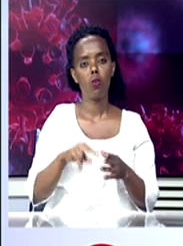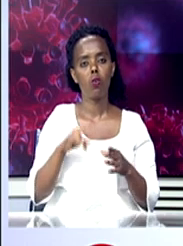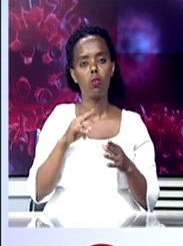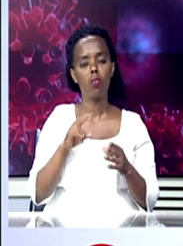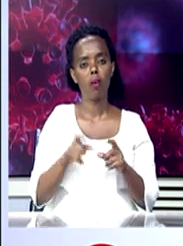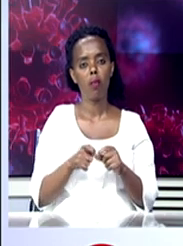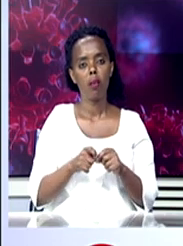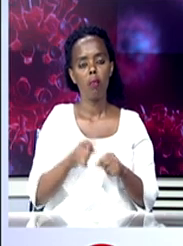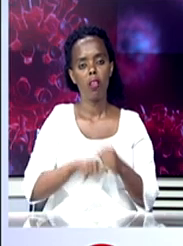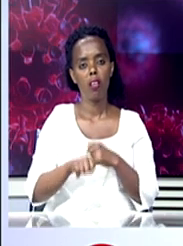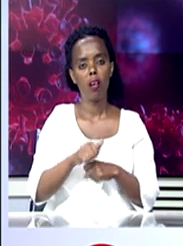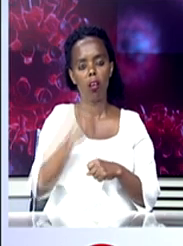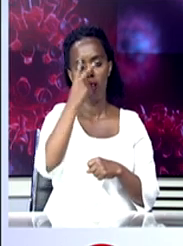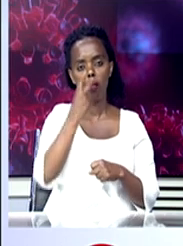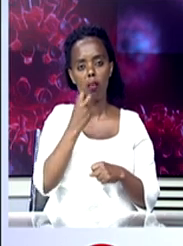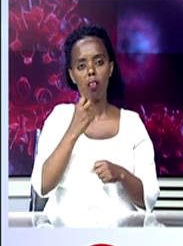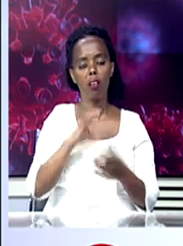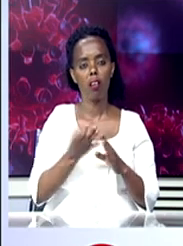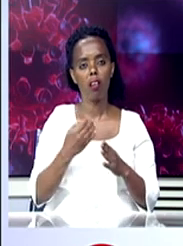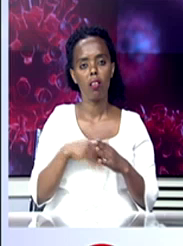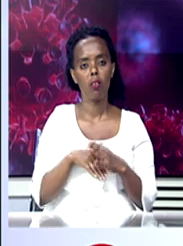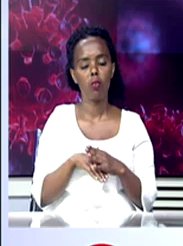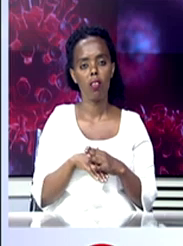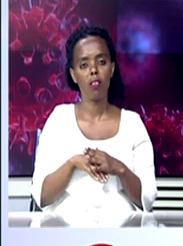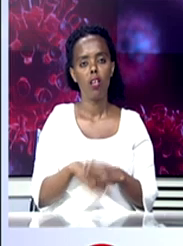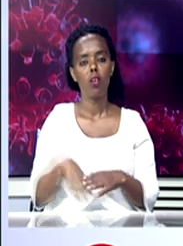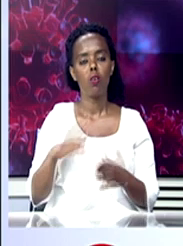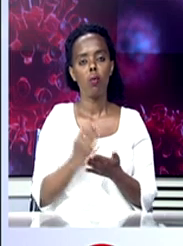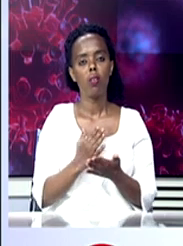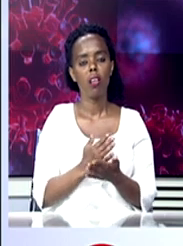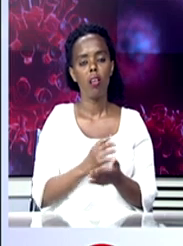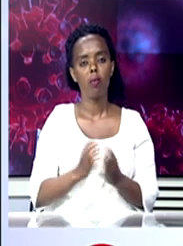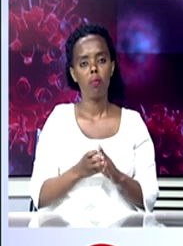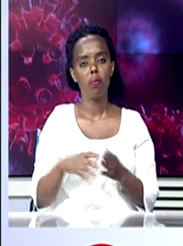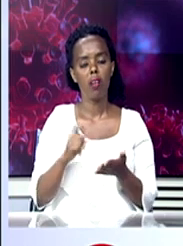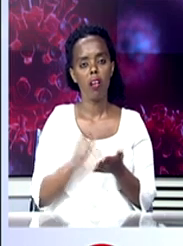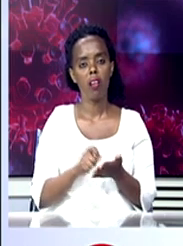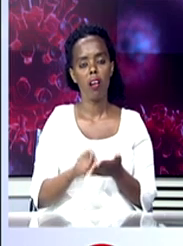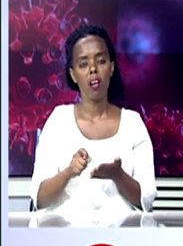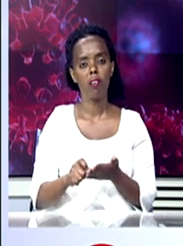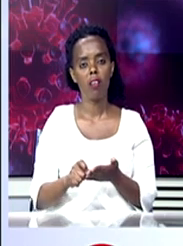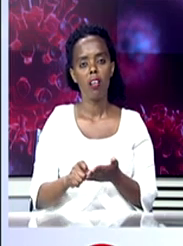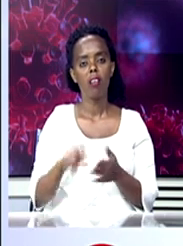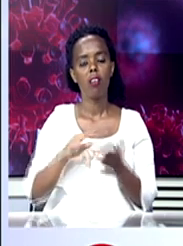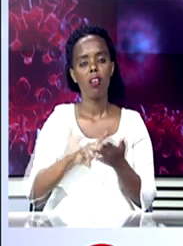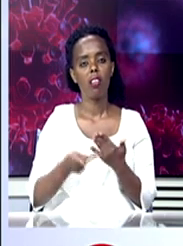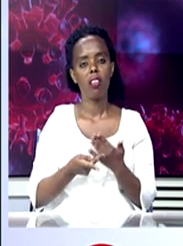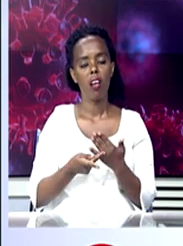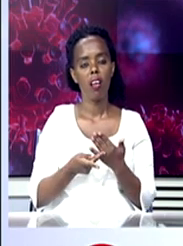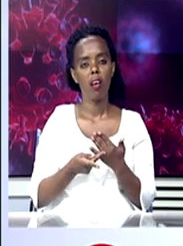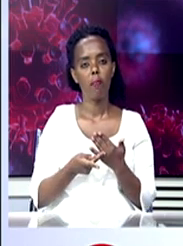miidhama qaroodhabeeyyii jedhamu keessatti dokumentiileen qophaa'an bireeliidhaanii fi sagantaalee